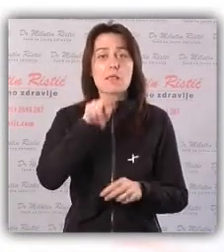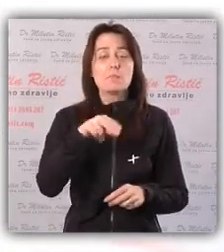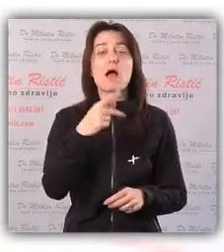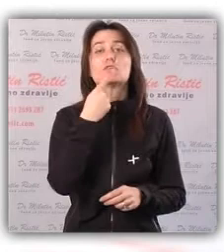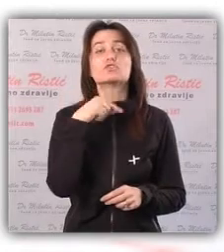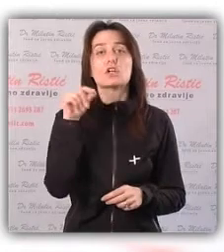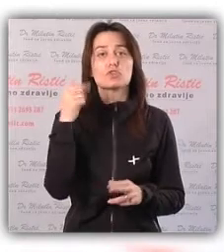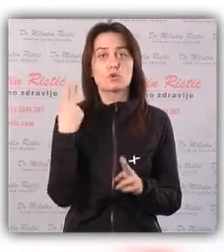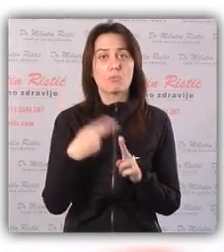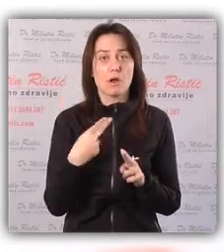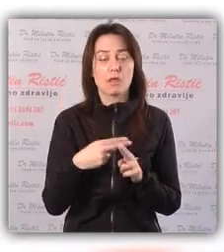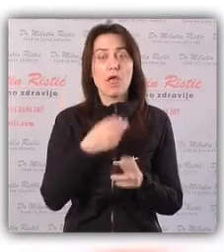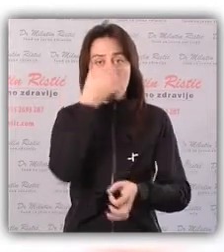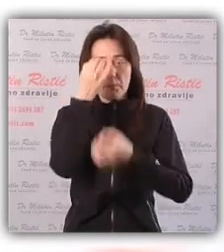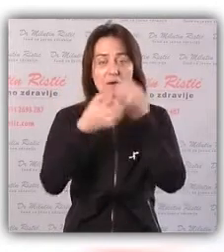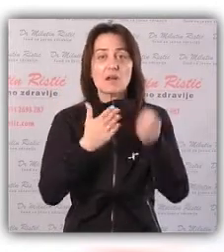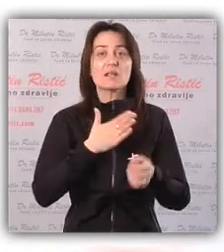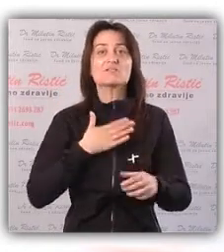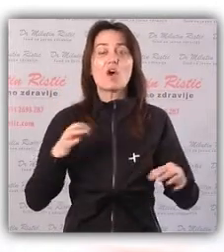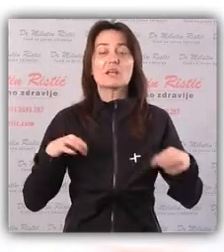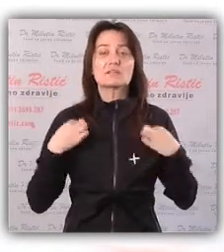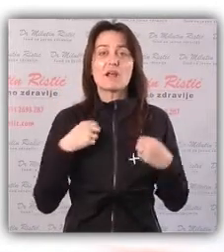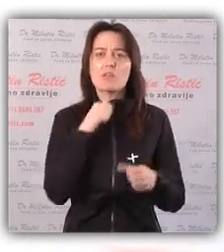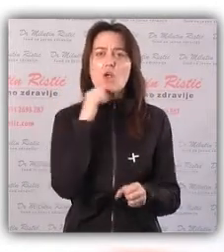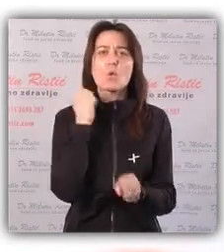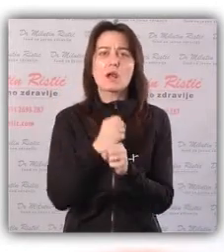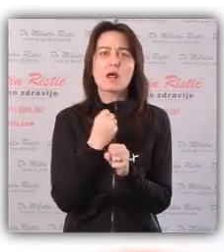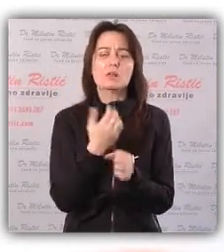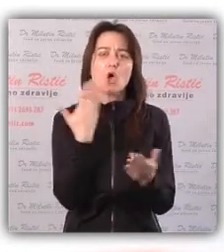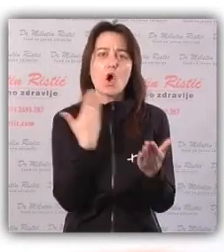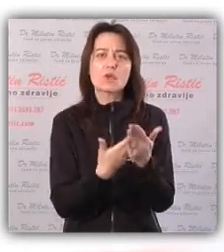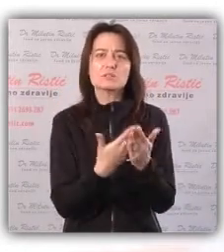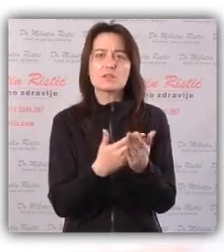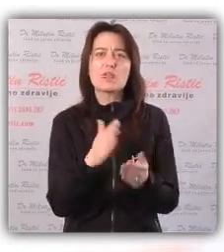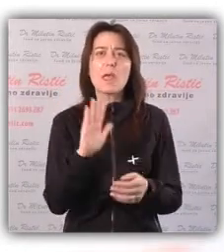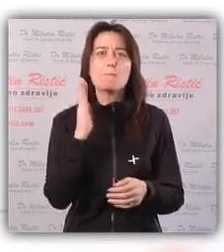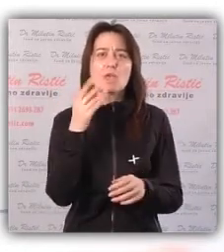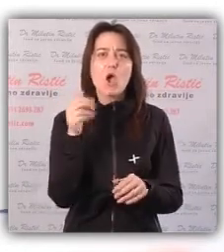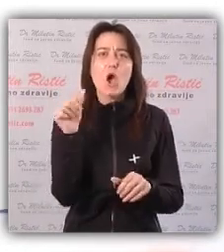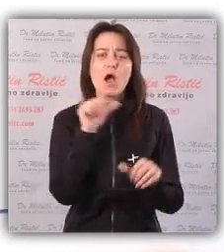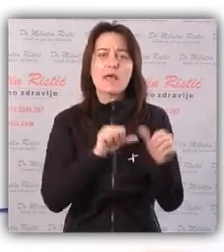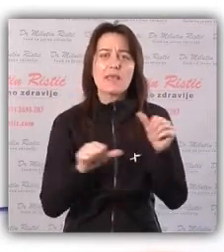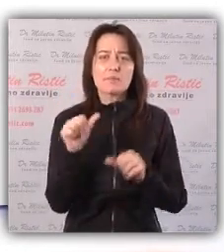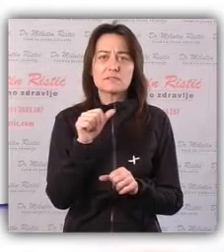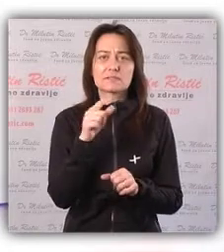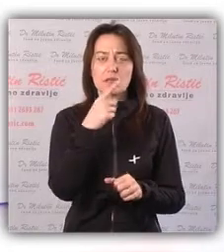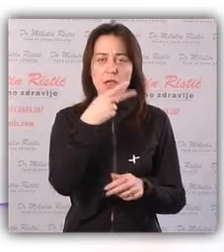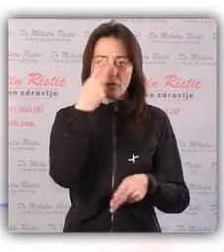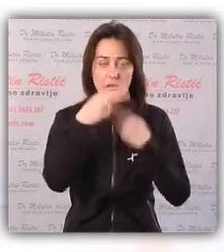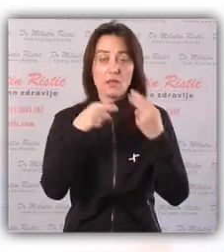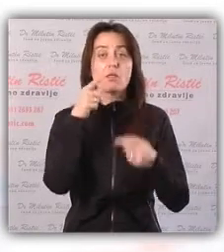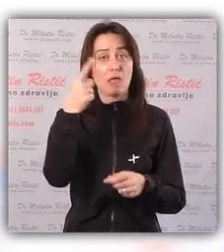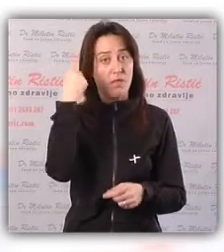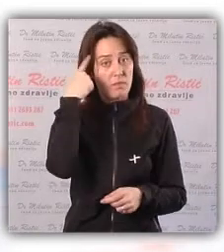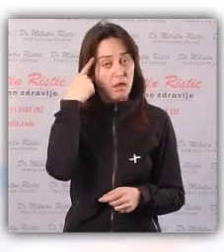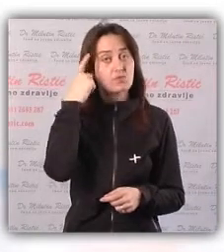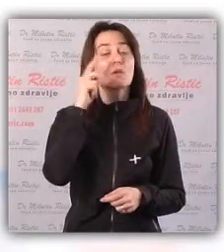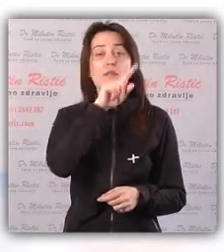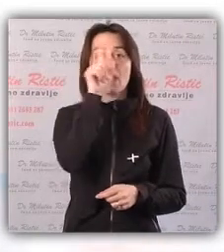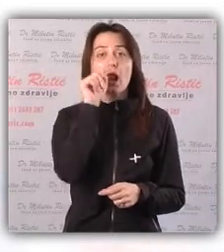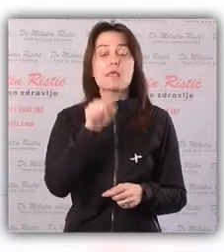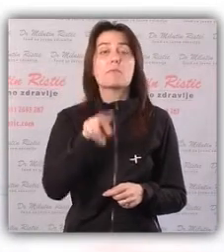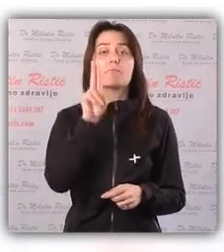neko u vašoj porodici ima šećernu bolest? Proverite svoje zdravlje i uradite osnovne biohemijske analize, jer ćete na taj